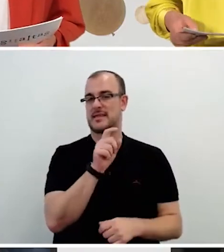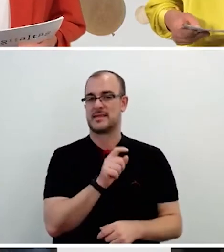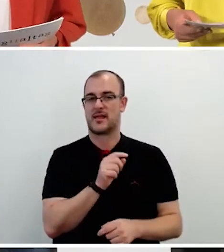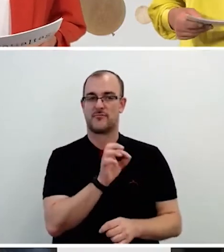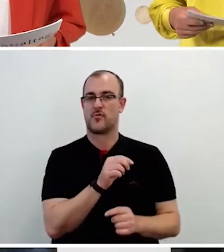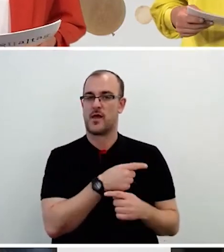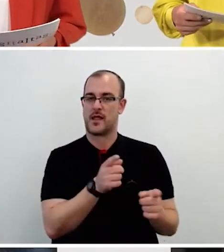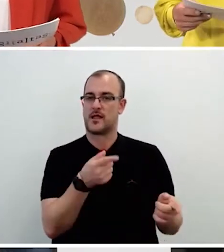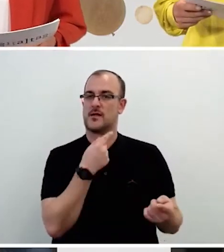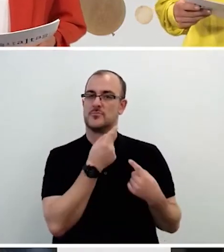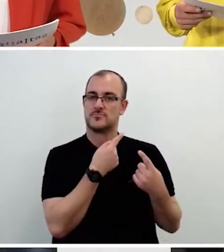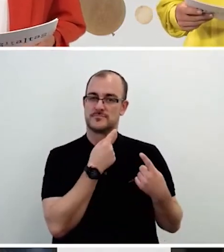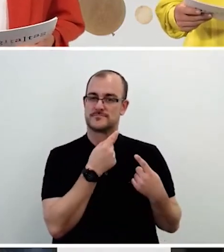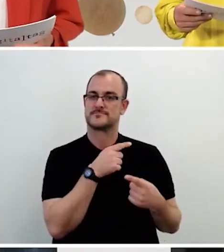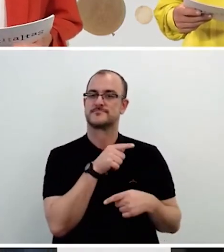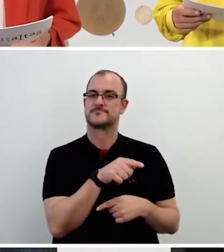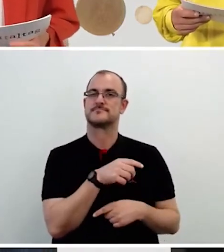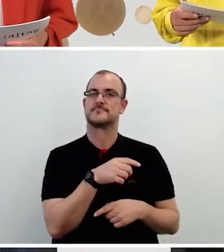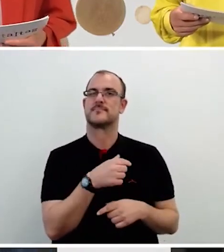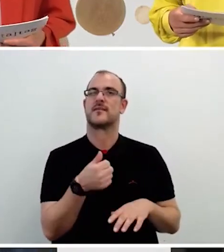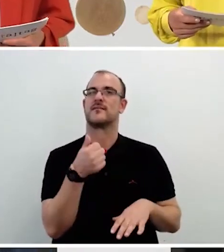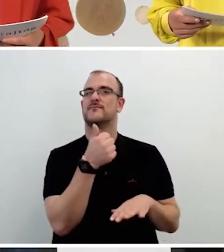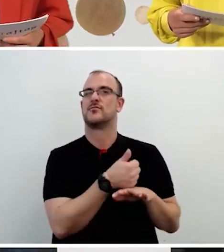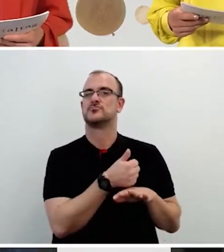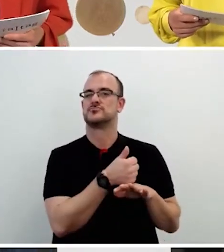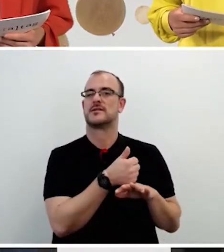alle gesprochen, nämlich dem